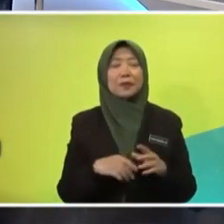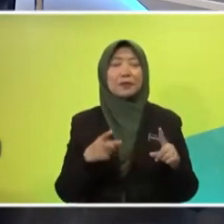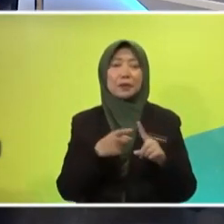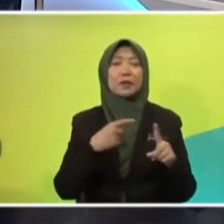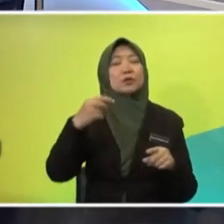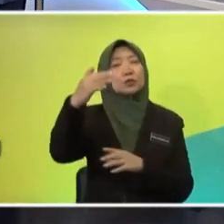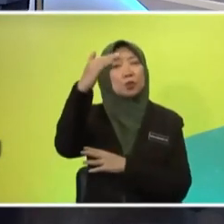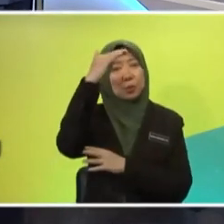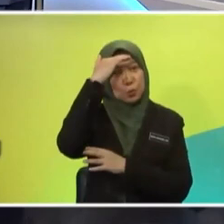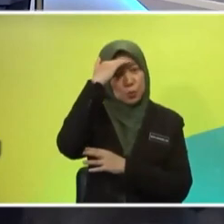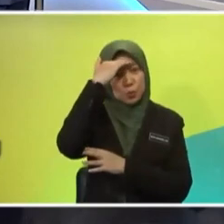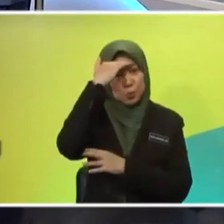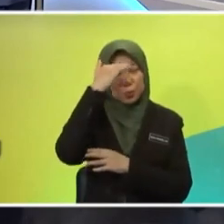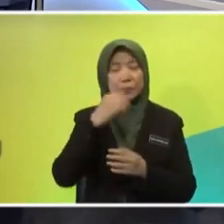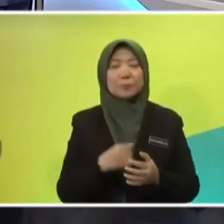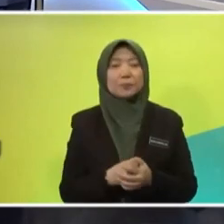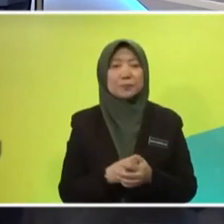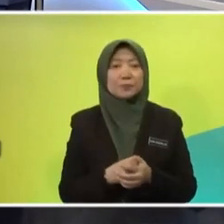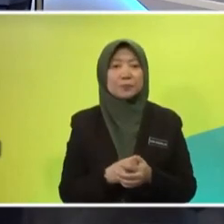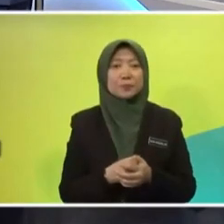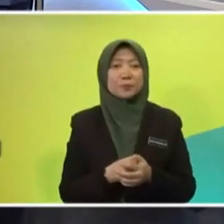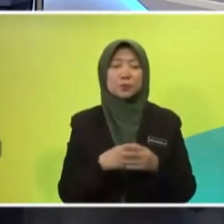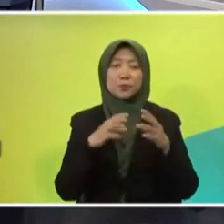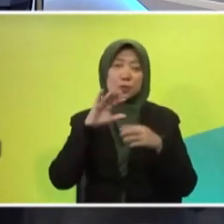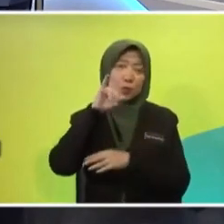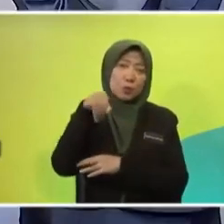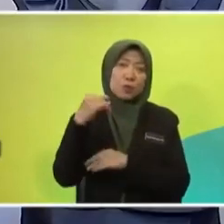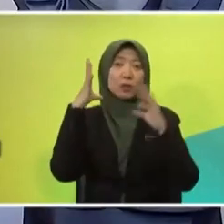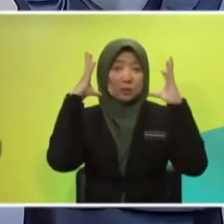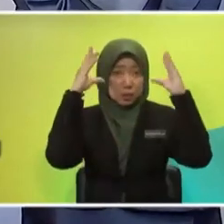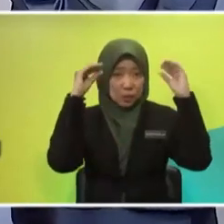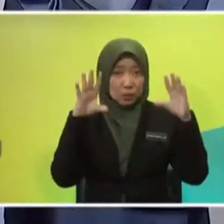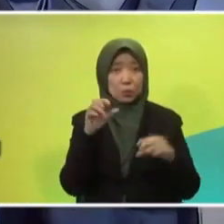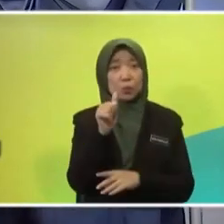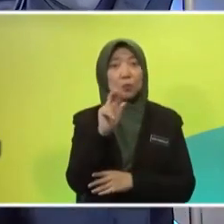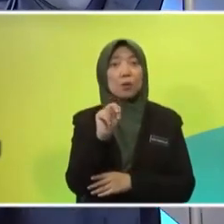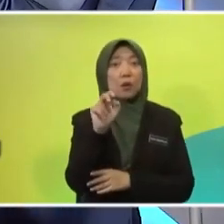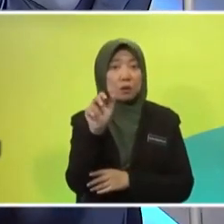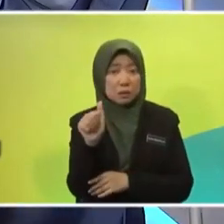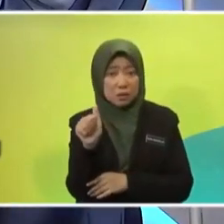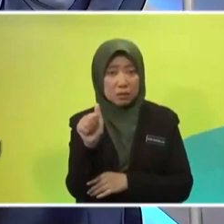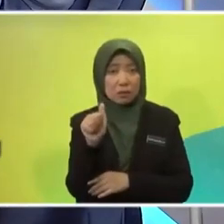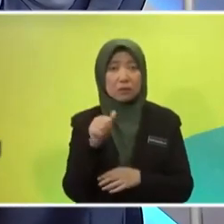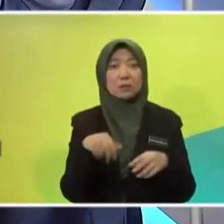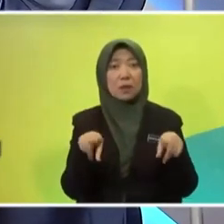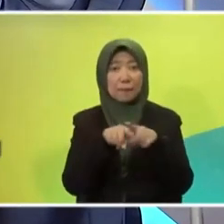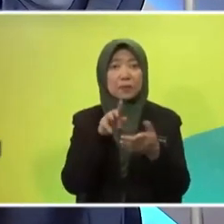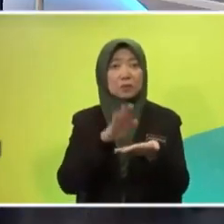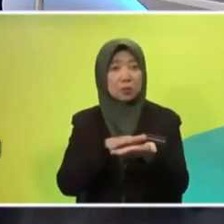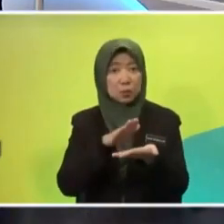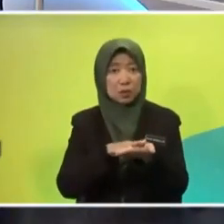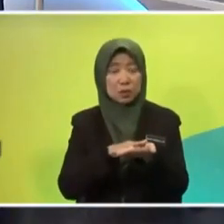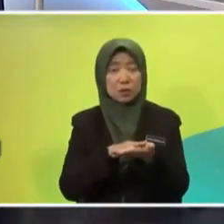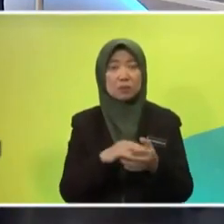Khas Muar Johor, juga bersama dengan Cikgu Rohana Zawawi, guru prasekolah Sekolah Kebangsaan Pendidikan Khas Muar Johor. Bersama kita